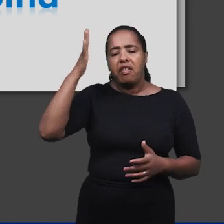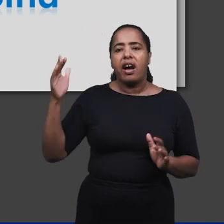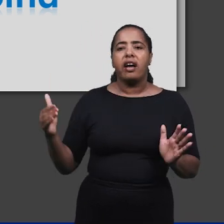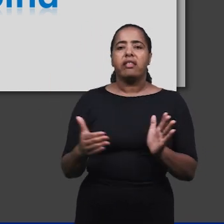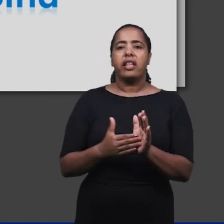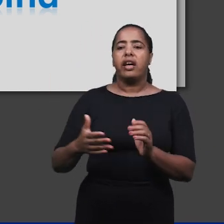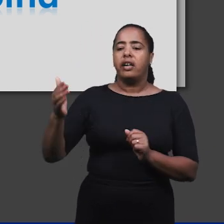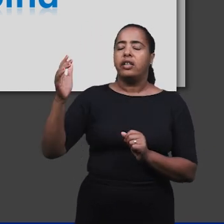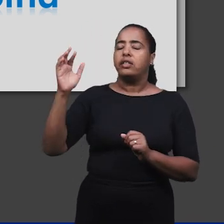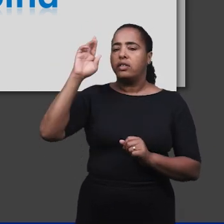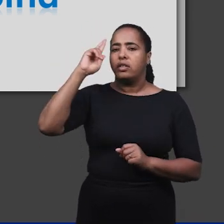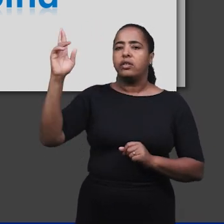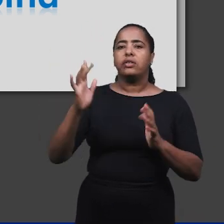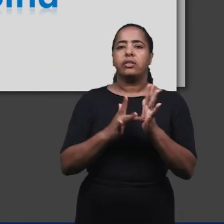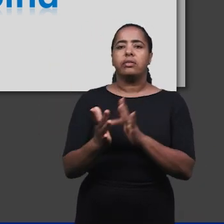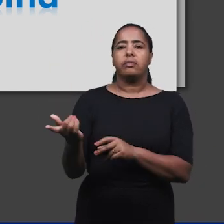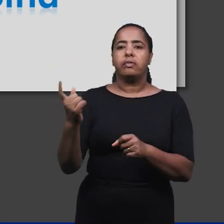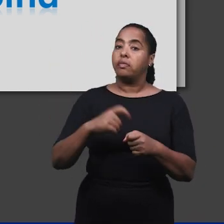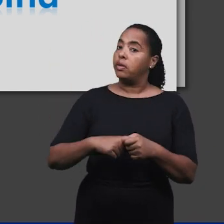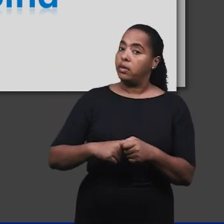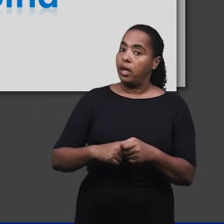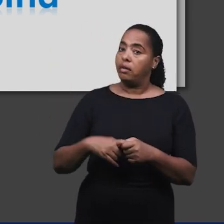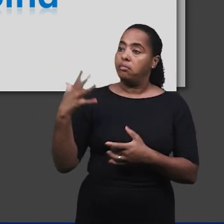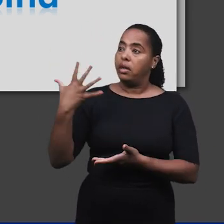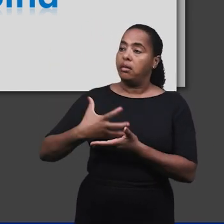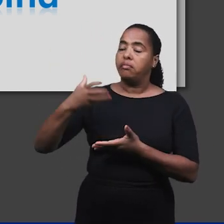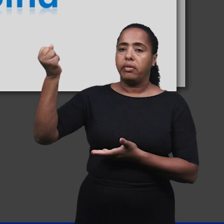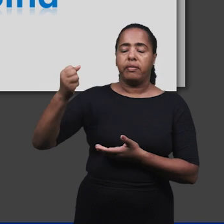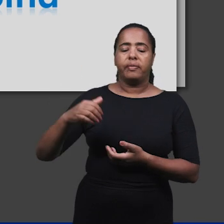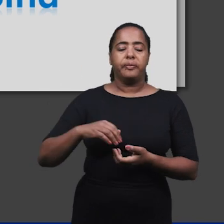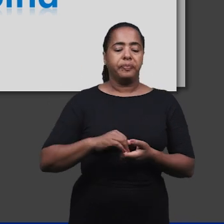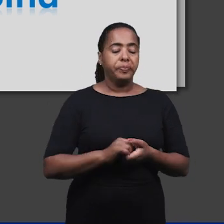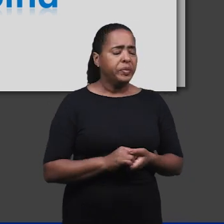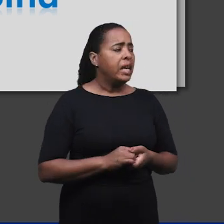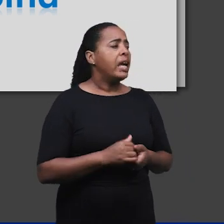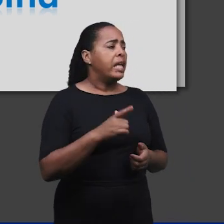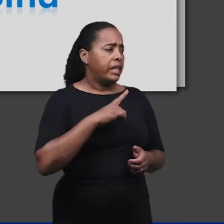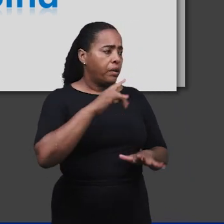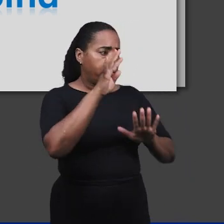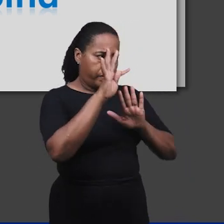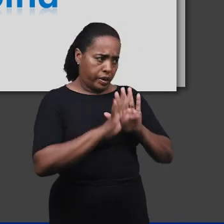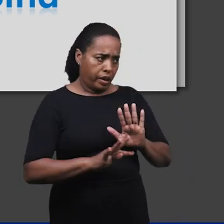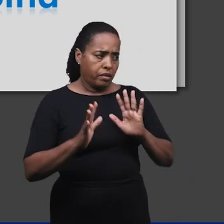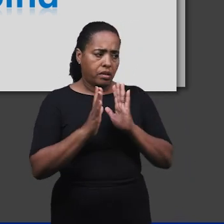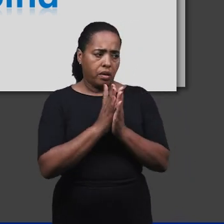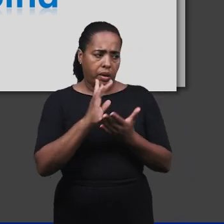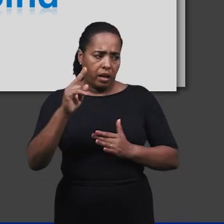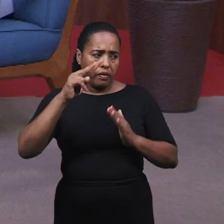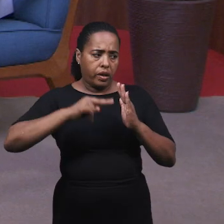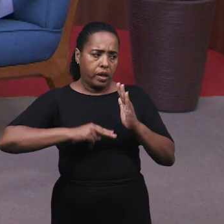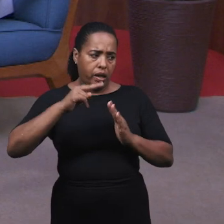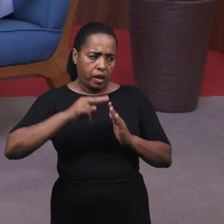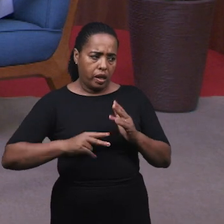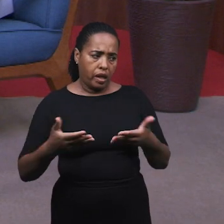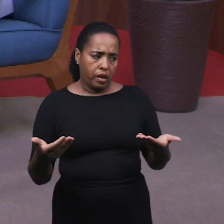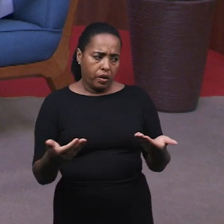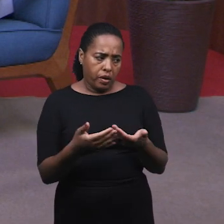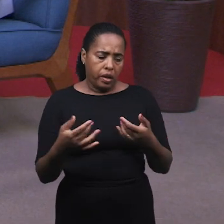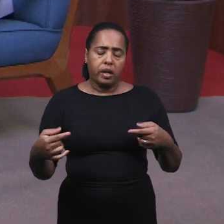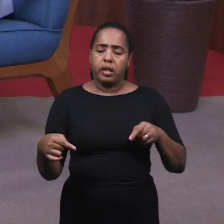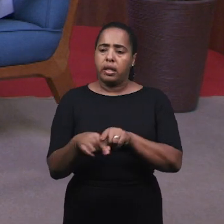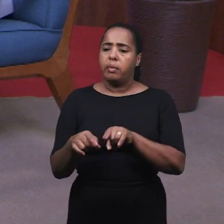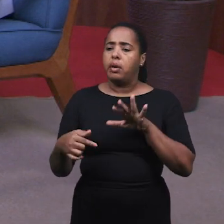la mort. Il y a un texte de la parole que nous allons lire maintenant, qu'il apporte aussi une expression